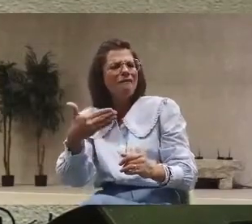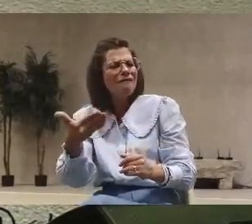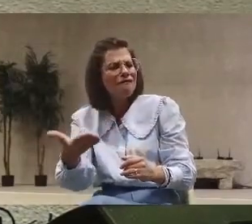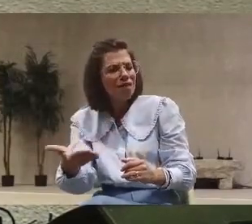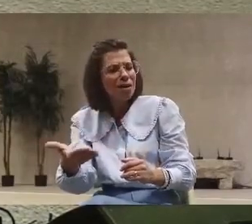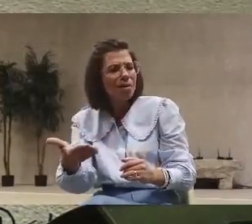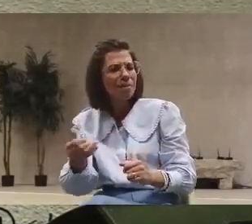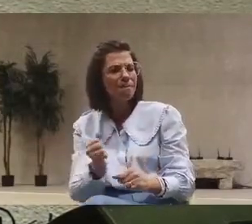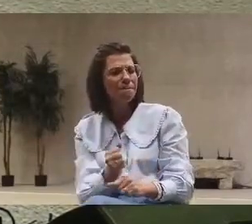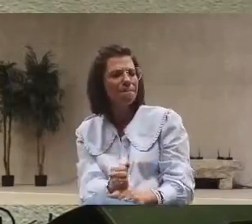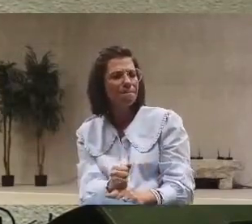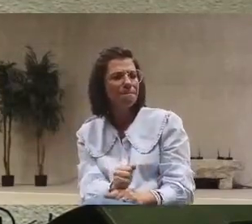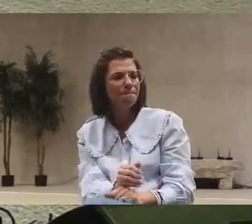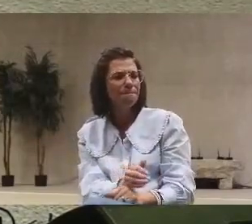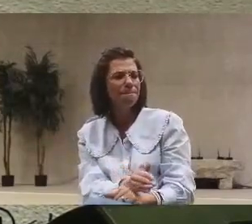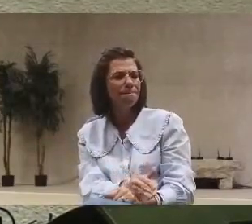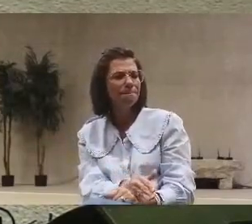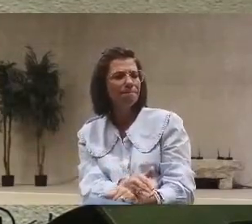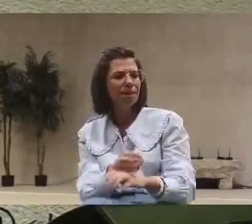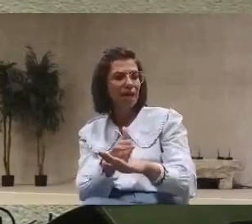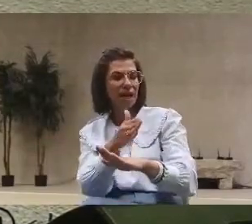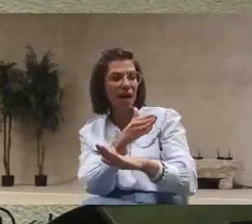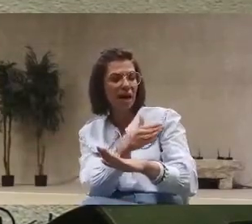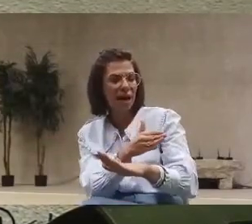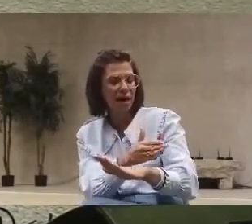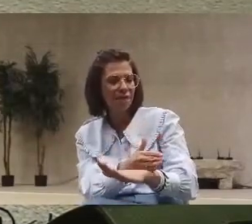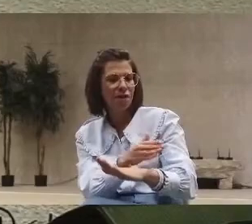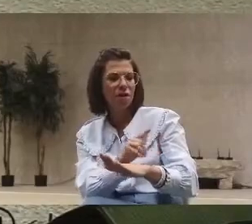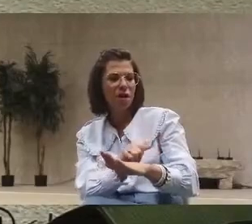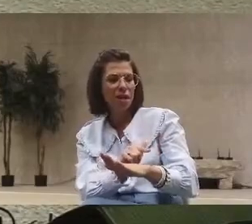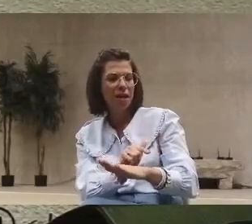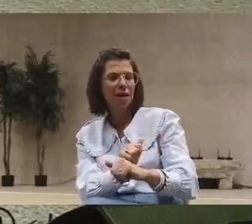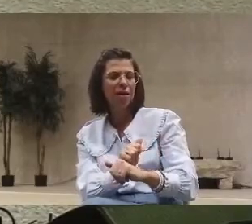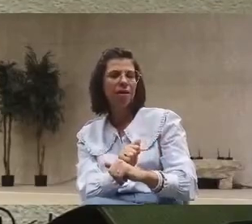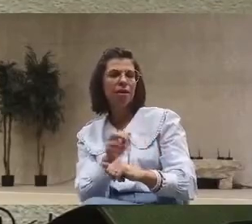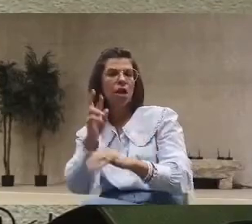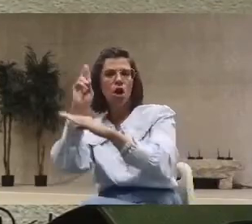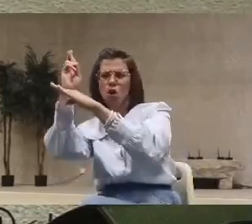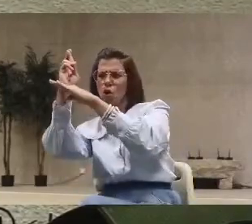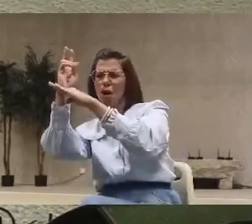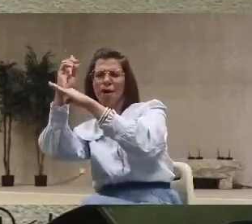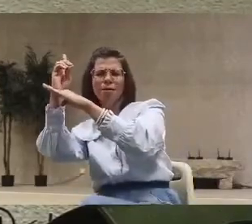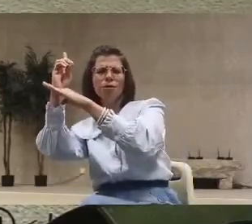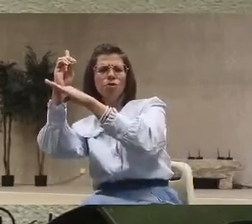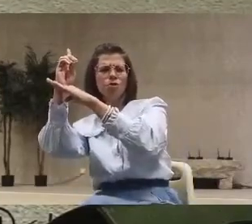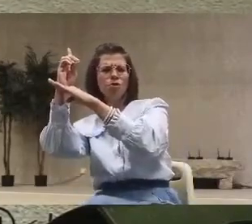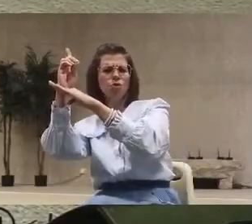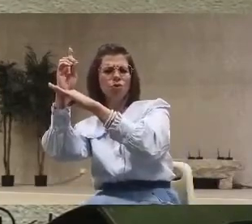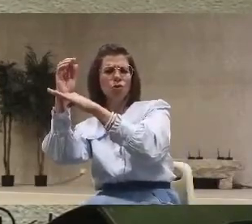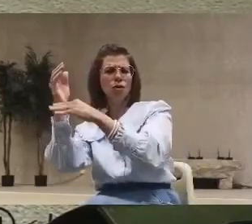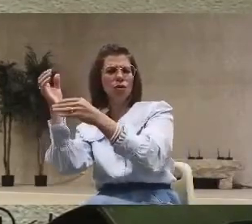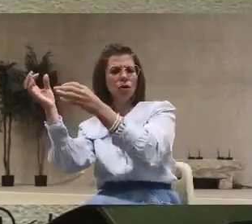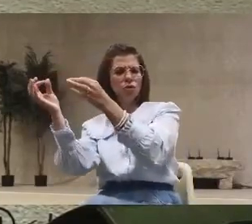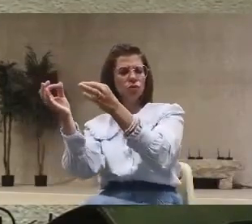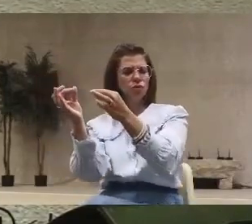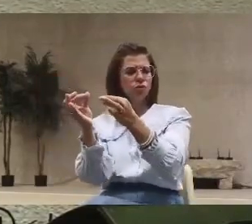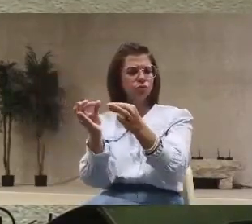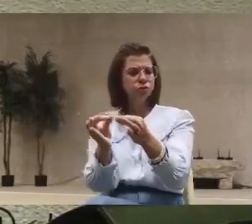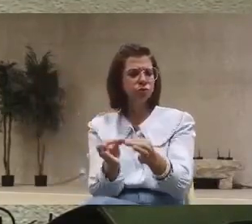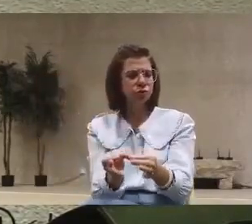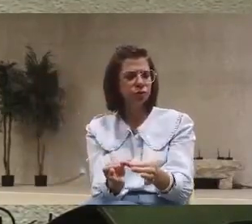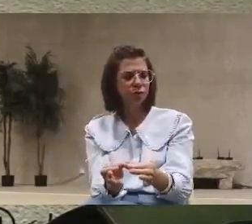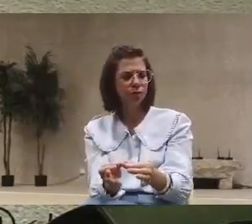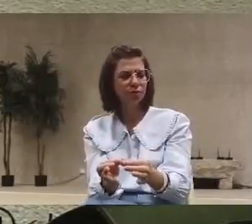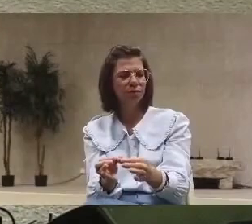que le règne de Dieu soit établi avec puissance, avant, il dira que